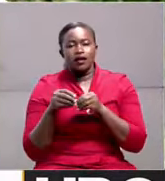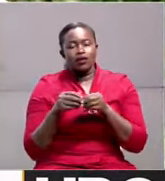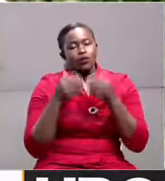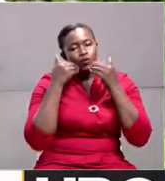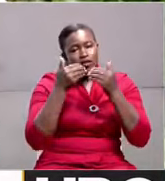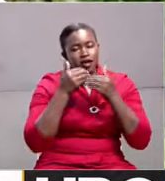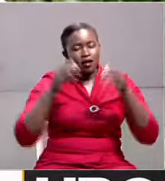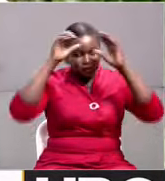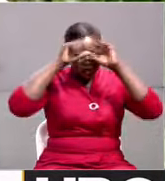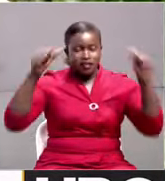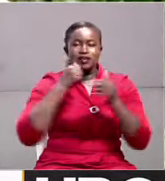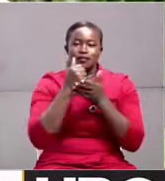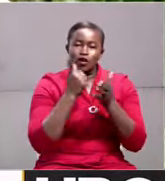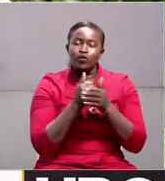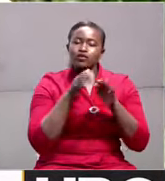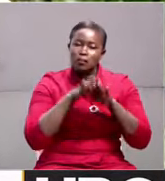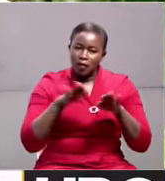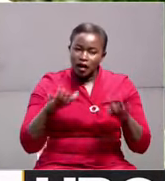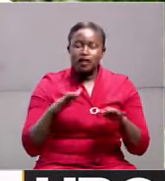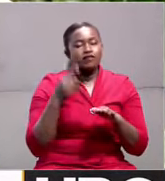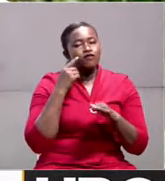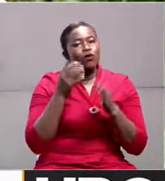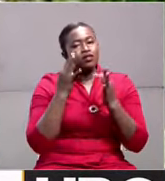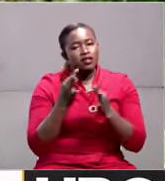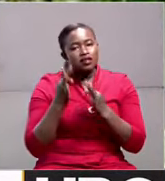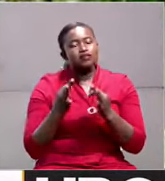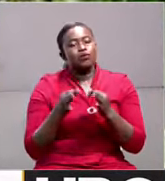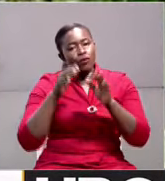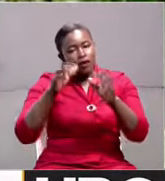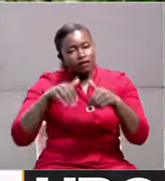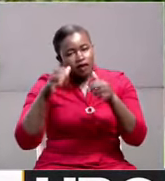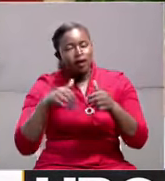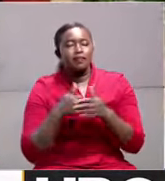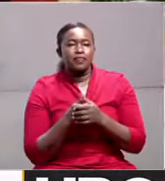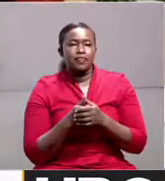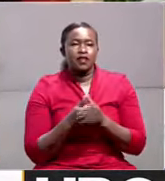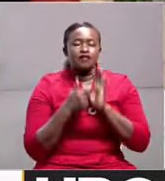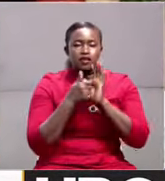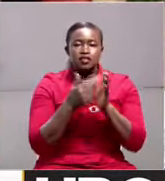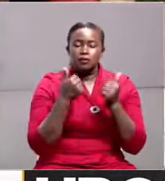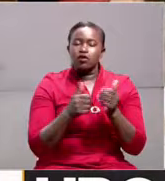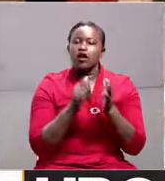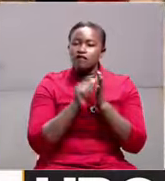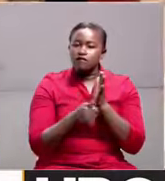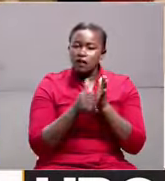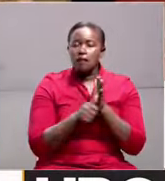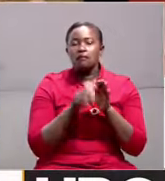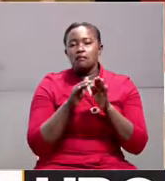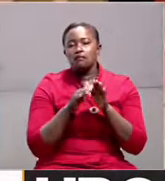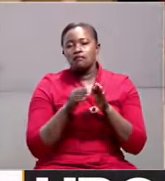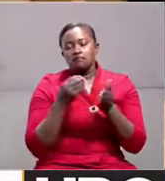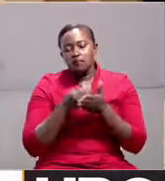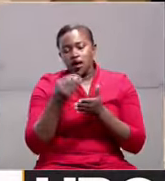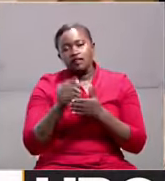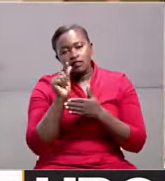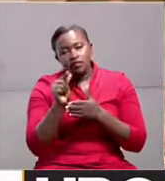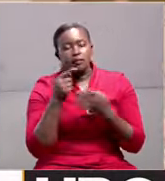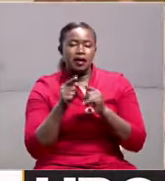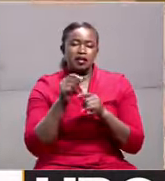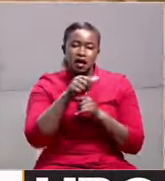kubanga akataleke ebintu byetu betulima ni wankubadde nga kati nga kati kasoli yagudde abamba mwebaza